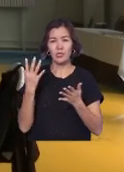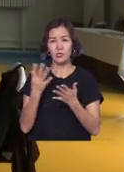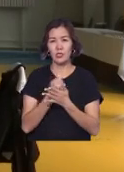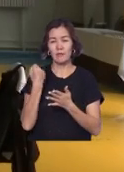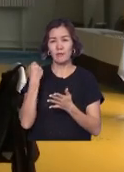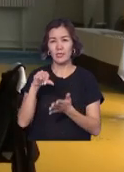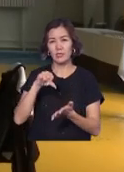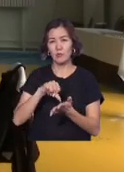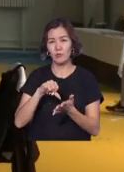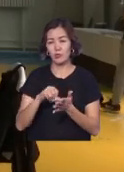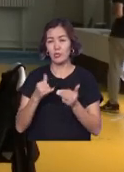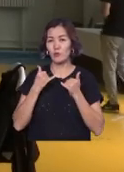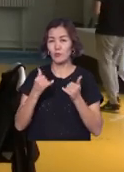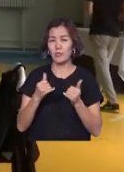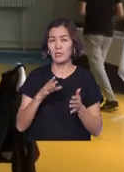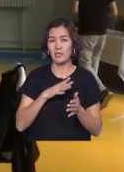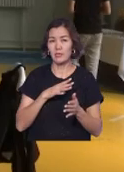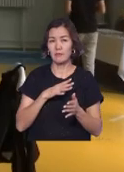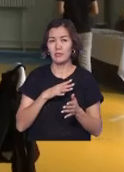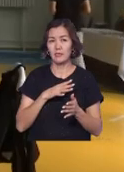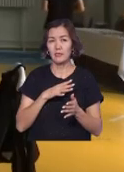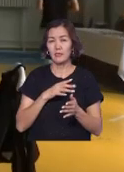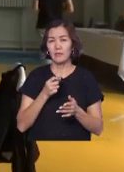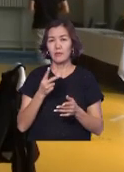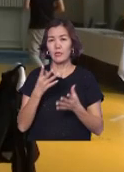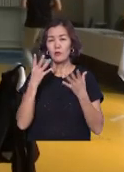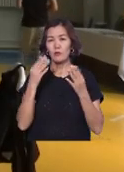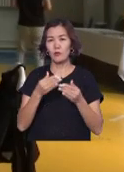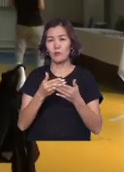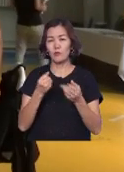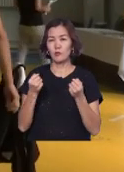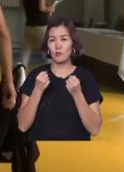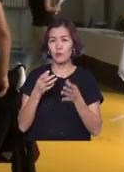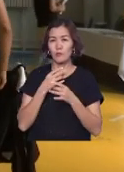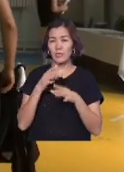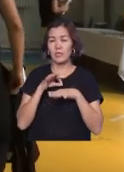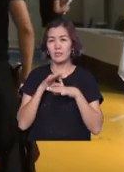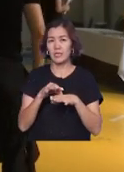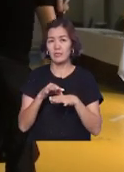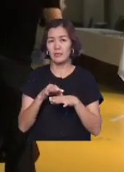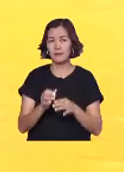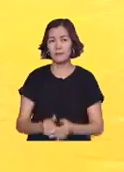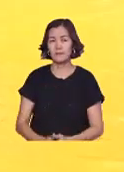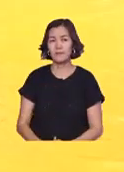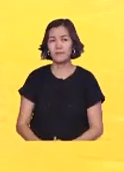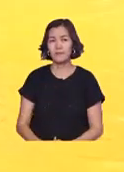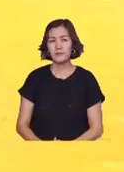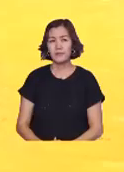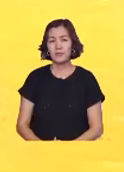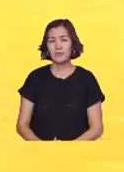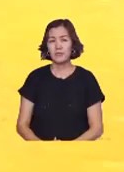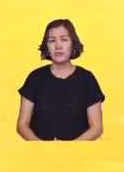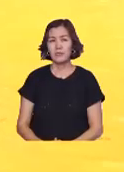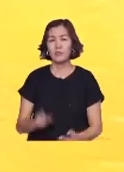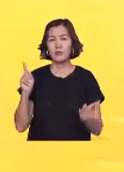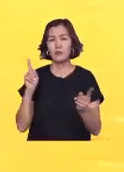өнер көрсеткен спортшылардың құрметіне арнаймыз. Мінекей осы бір-екі күн бұрын спорт күні болып жатыр. Спорт күнінің құрметіне де арнаймыз. Белдесуде